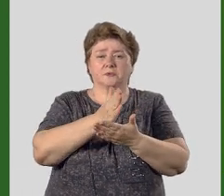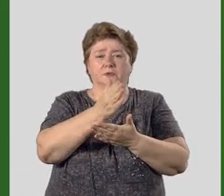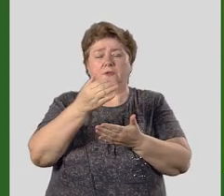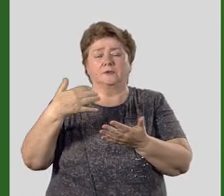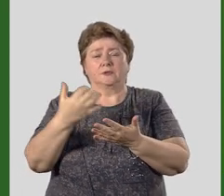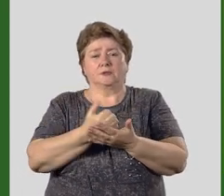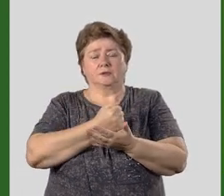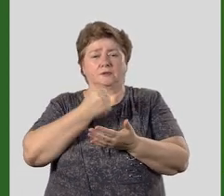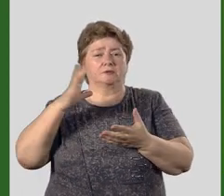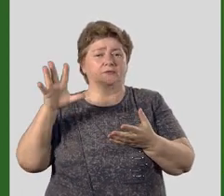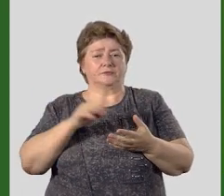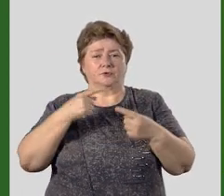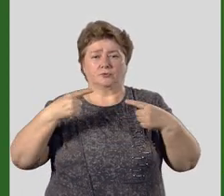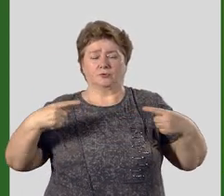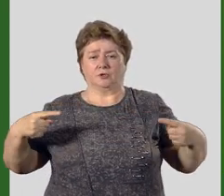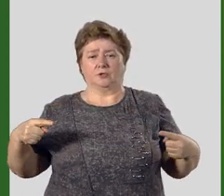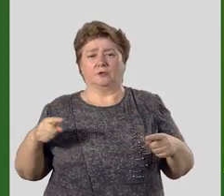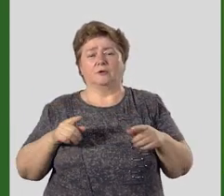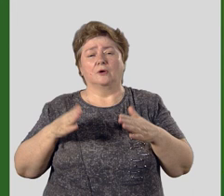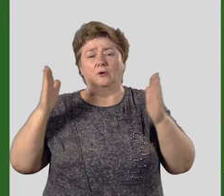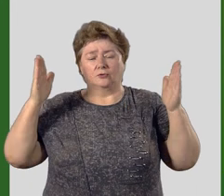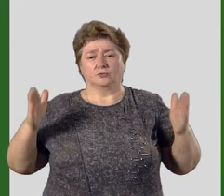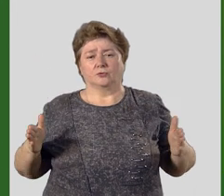и найти все другие стороны.